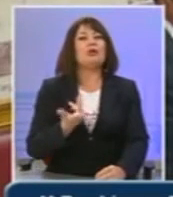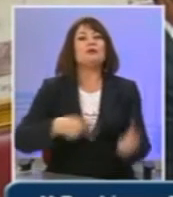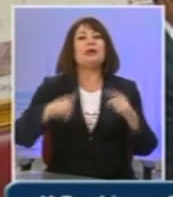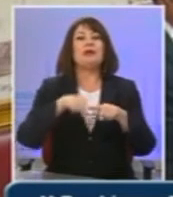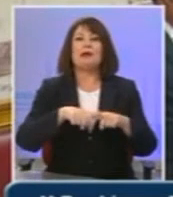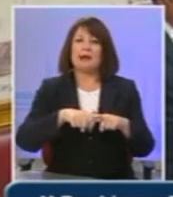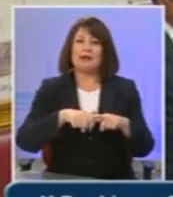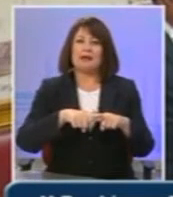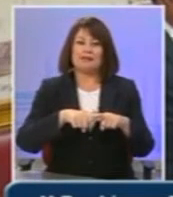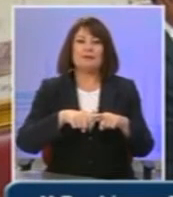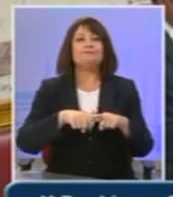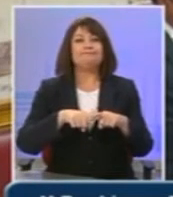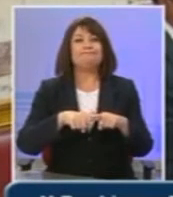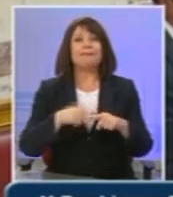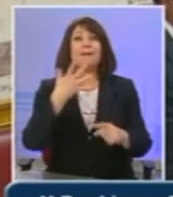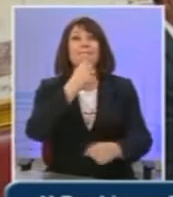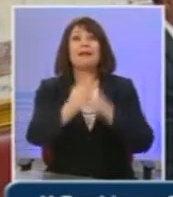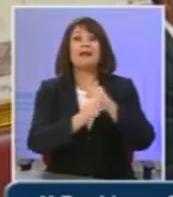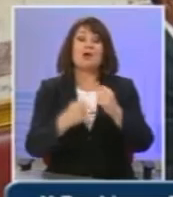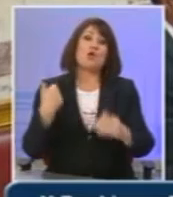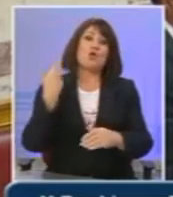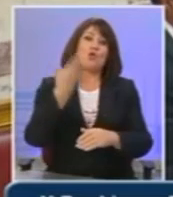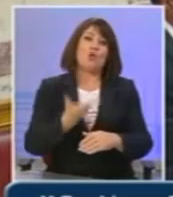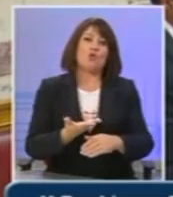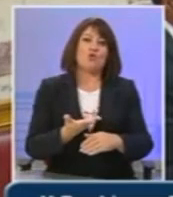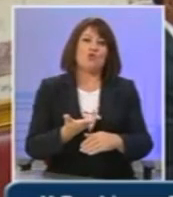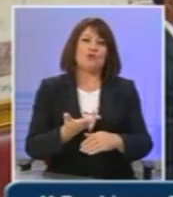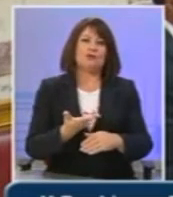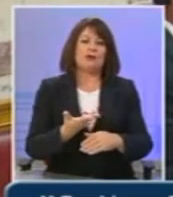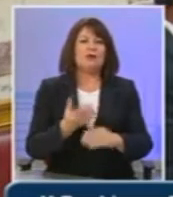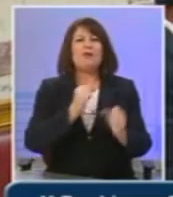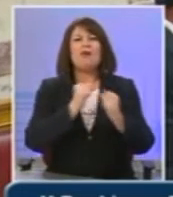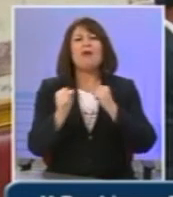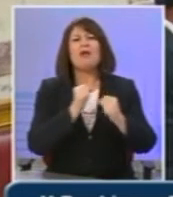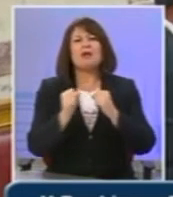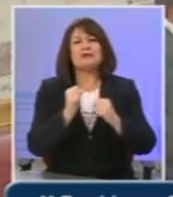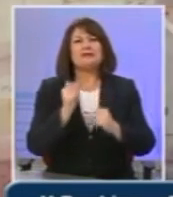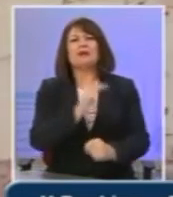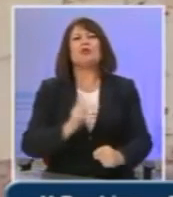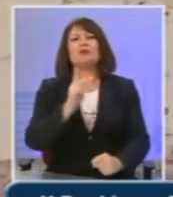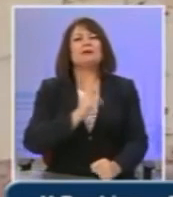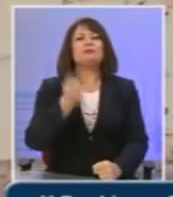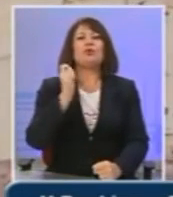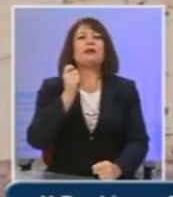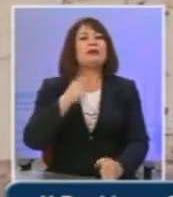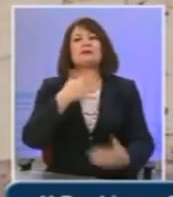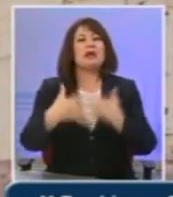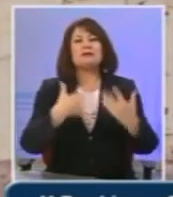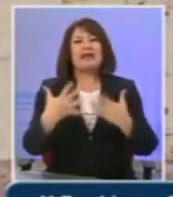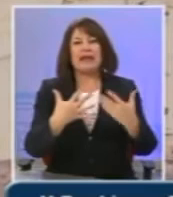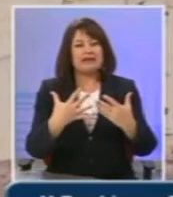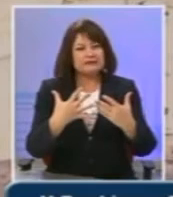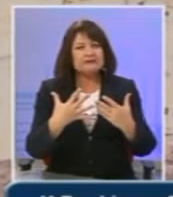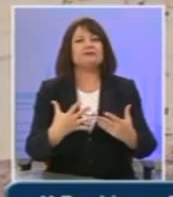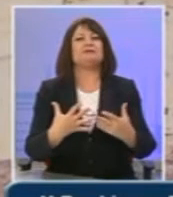μας βρίσκεται εδώ και 5 χρόνια σε μια δίνη κοινωνικών και πολιτικών εξελίξεων,